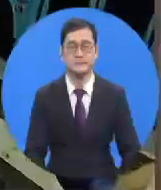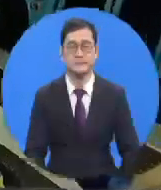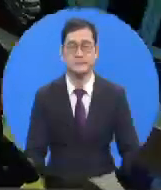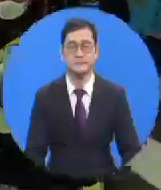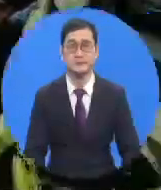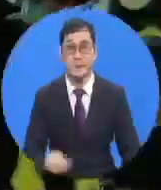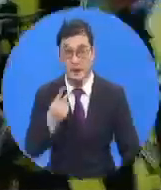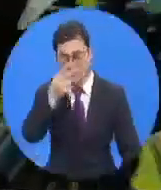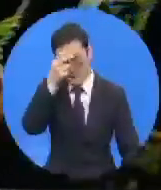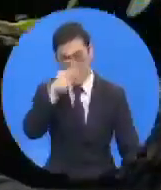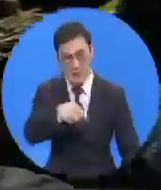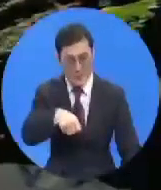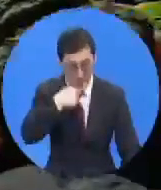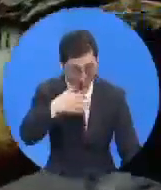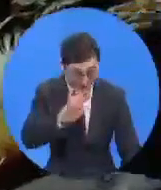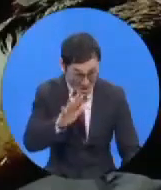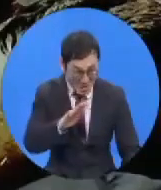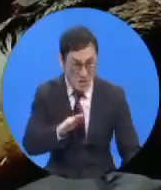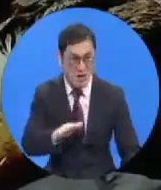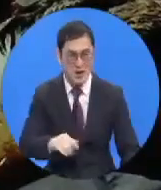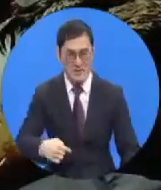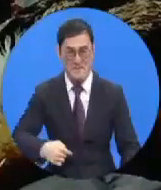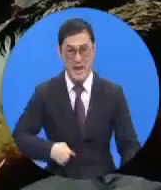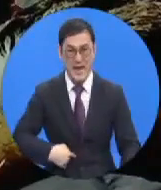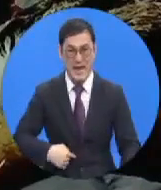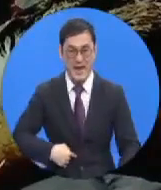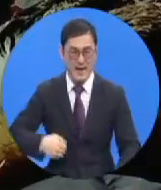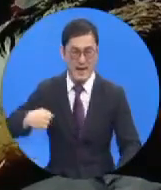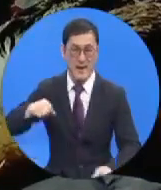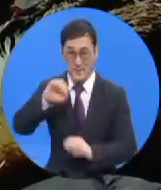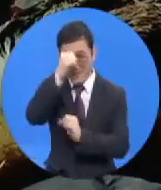검찰은 밥을 안 먹는다고 복부를 밟았다. 이렇게